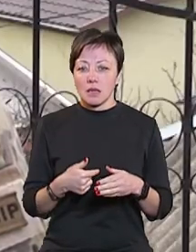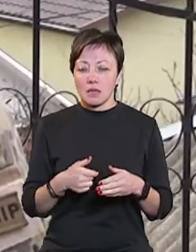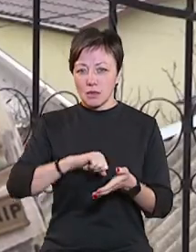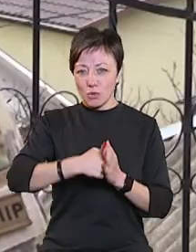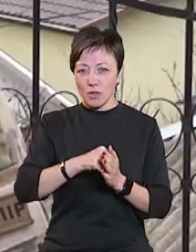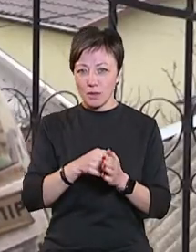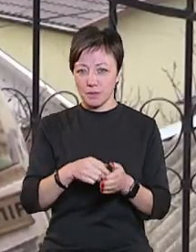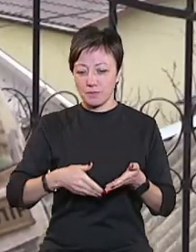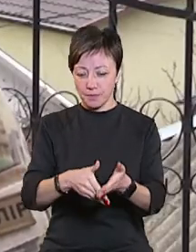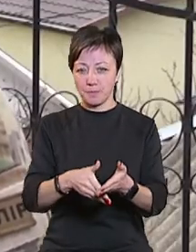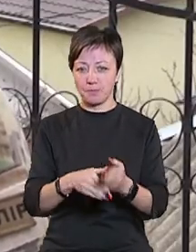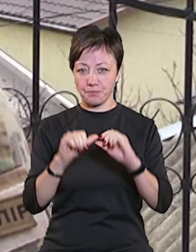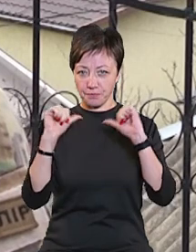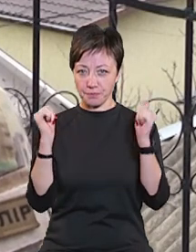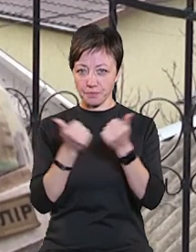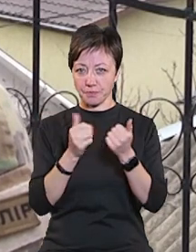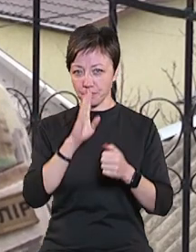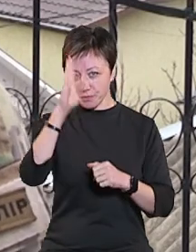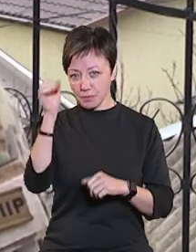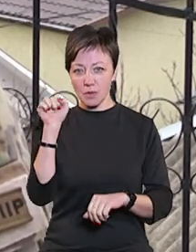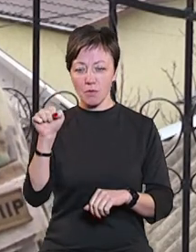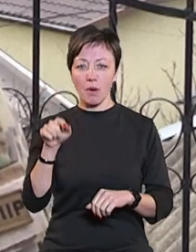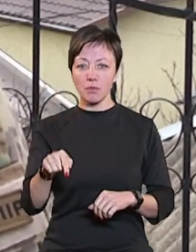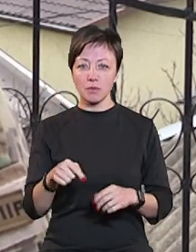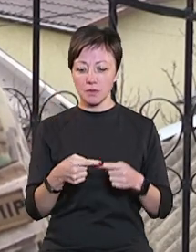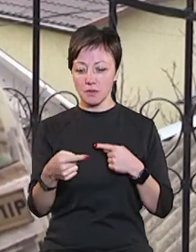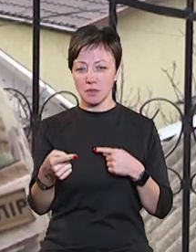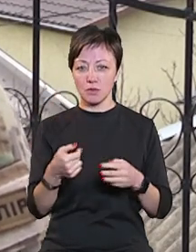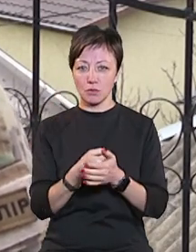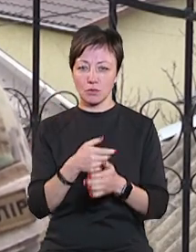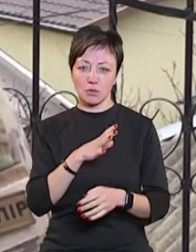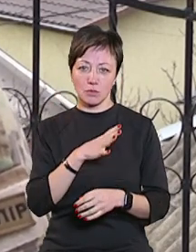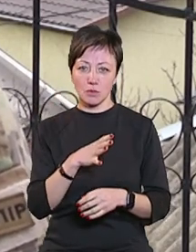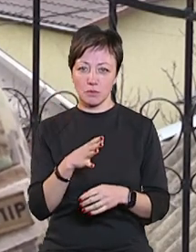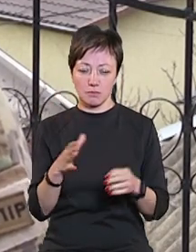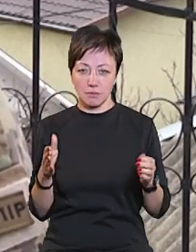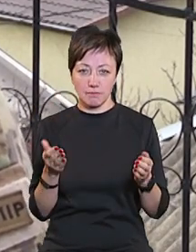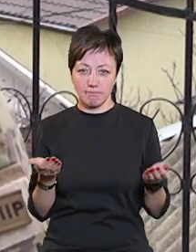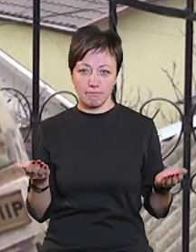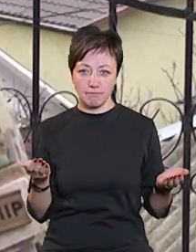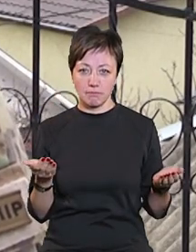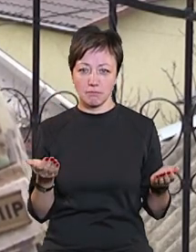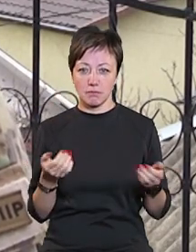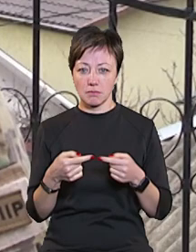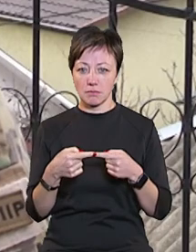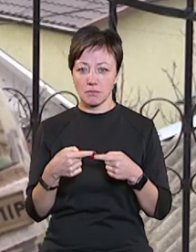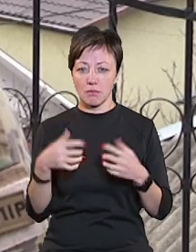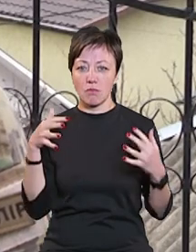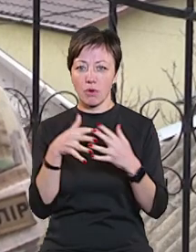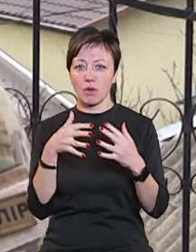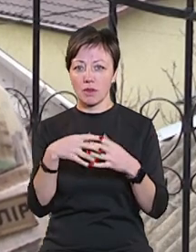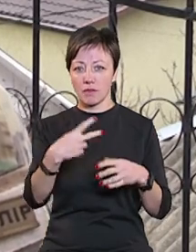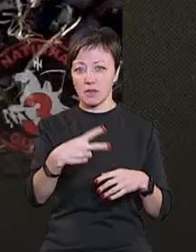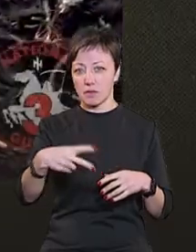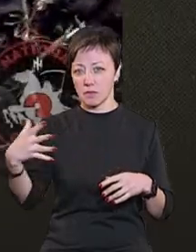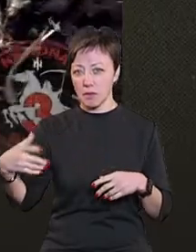Нас оточили вороги, там в Бахмуті відстань до них мінімальна, бої йшли